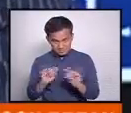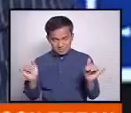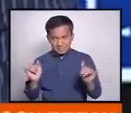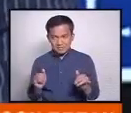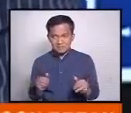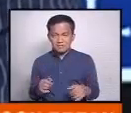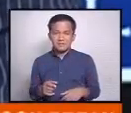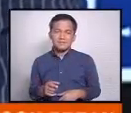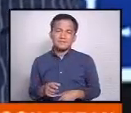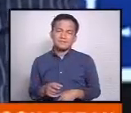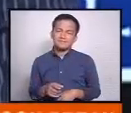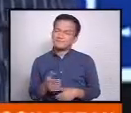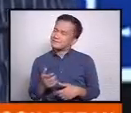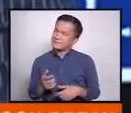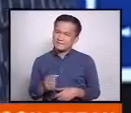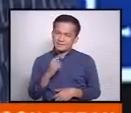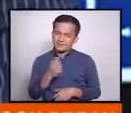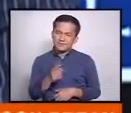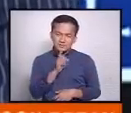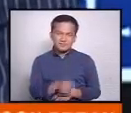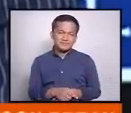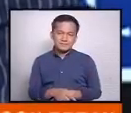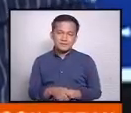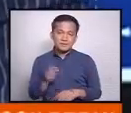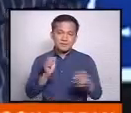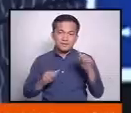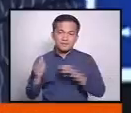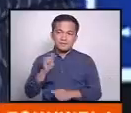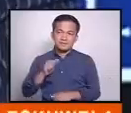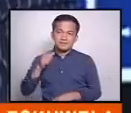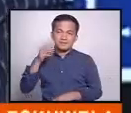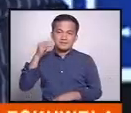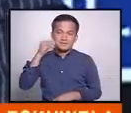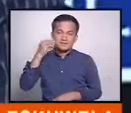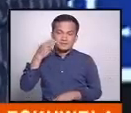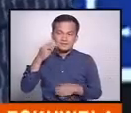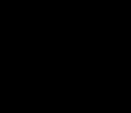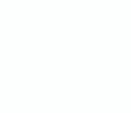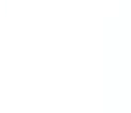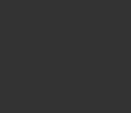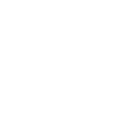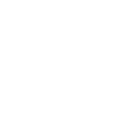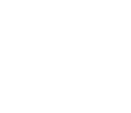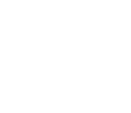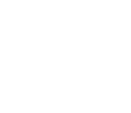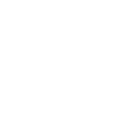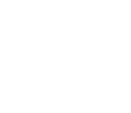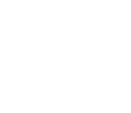Abay talagang... Umaaksyon, Maricel Halili, News 5.